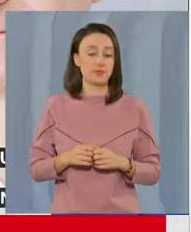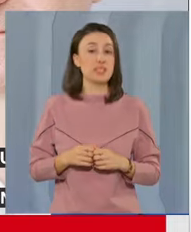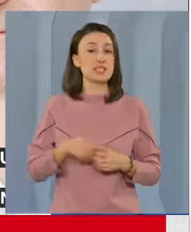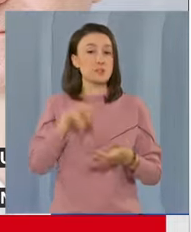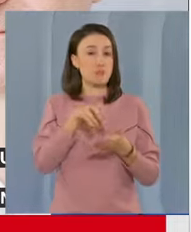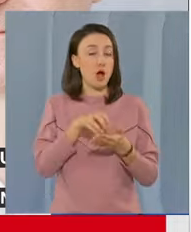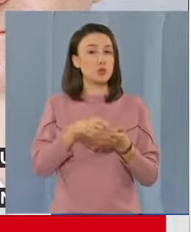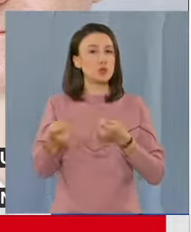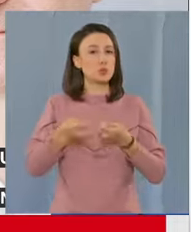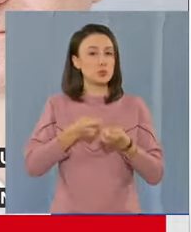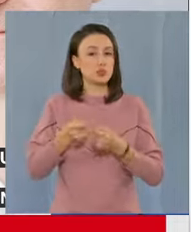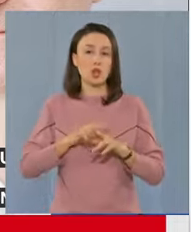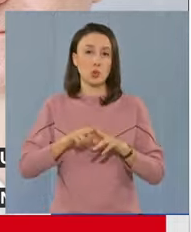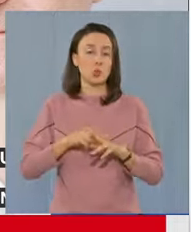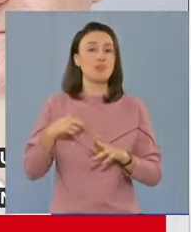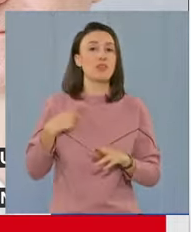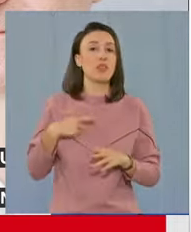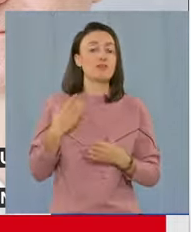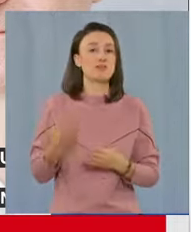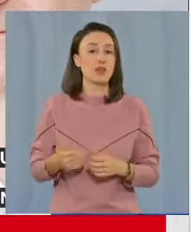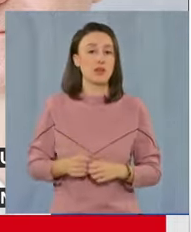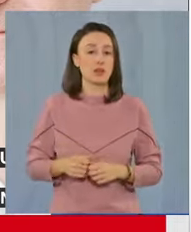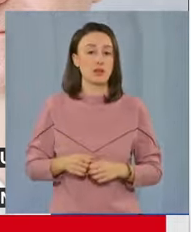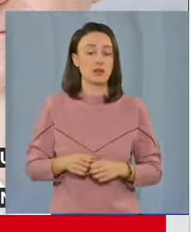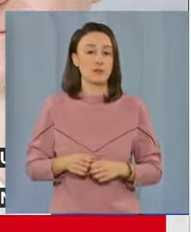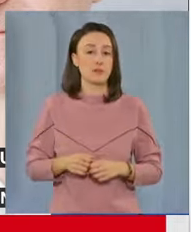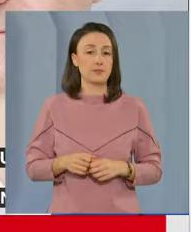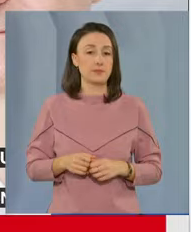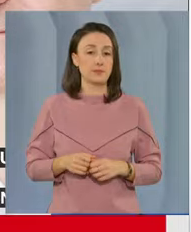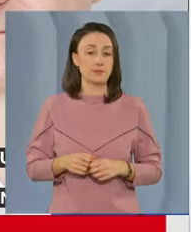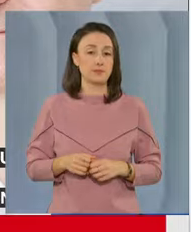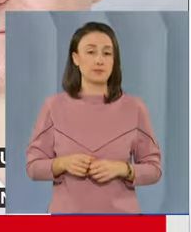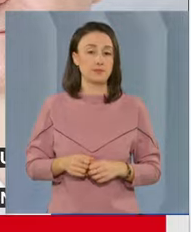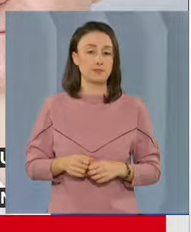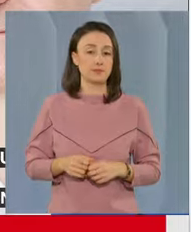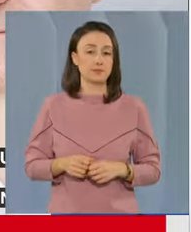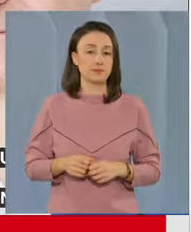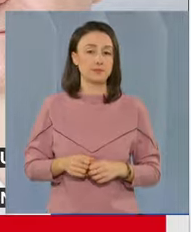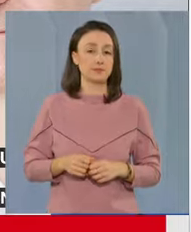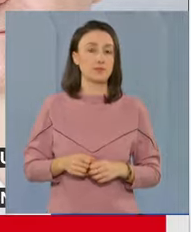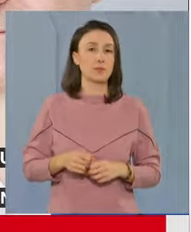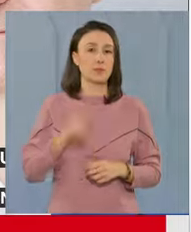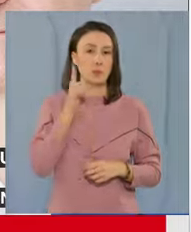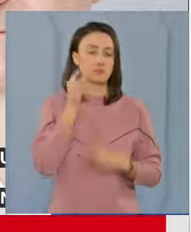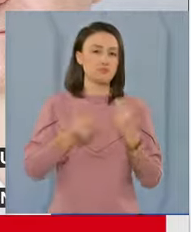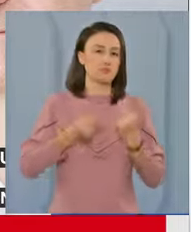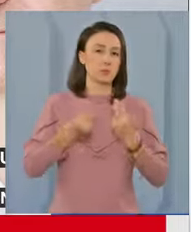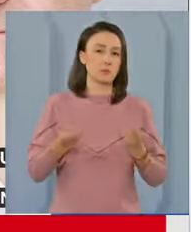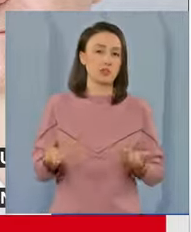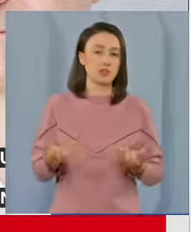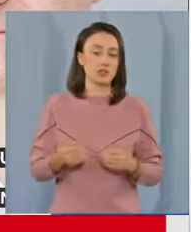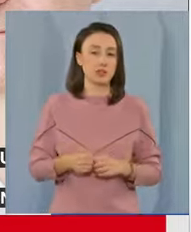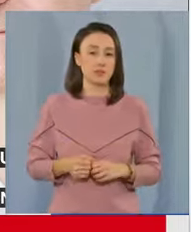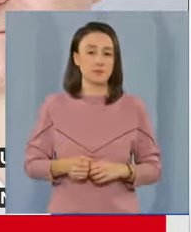spațiului mediatic. Bun, este, cum să-i spun, un măscărici în esență, adică